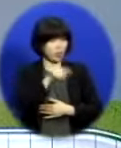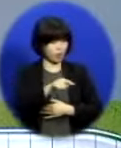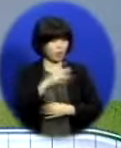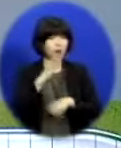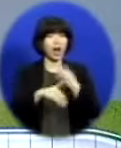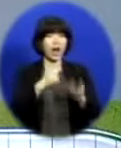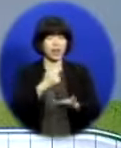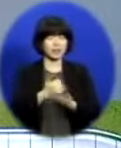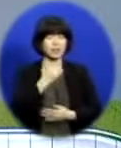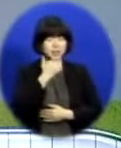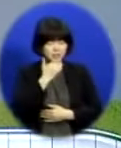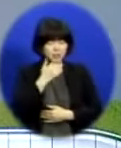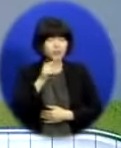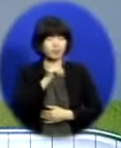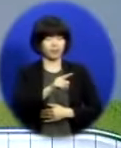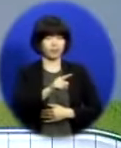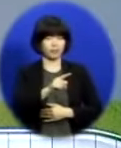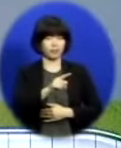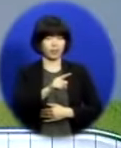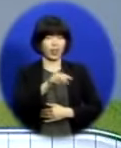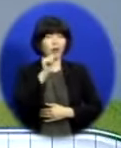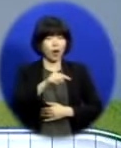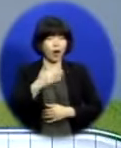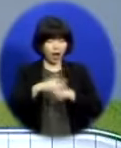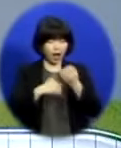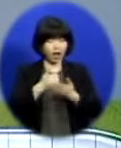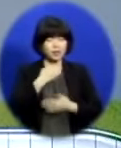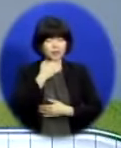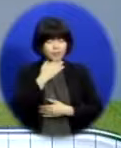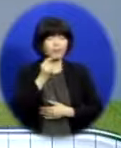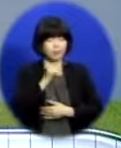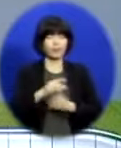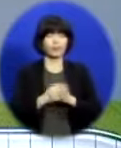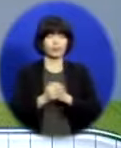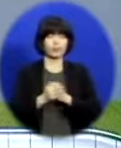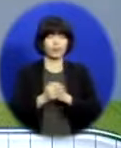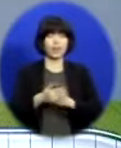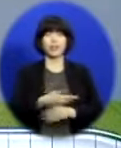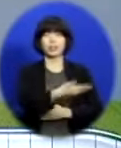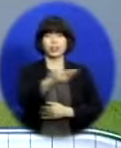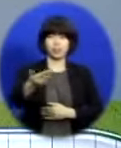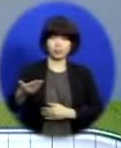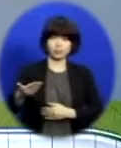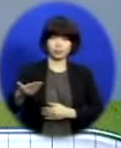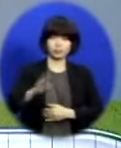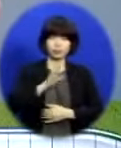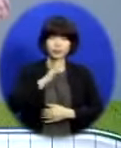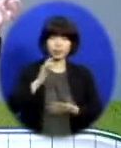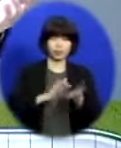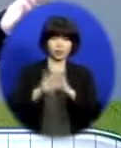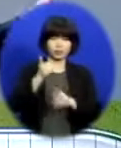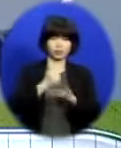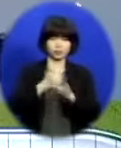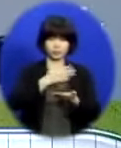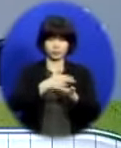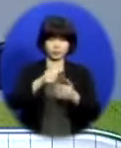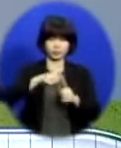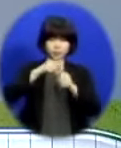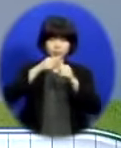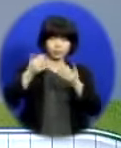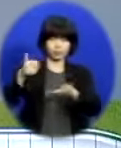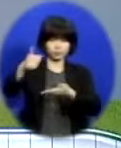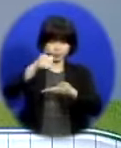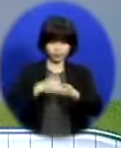하나님을 기다려라 하나님을 기다려라 여러분들이 정말 예수님을 구조로 영접했다